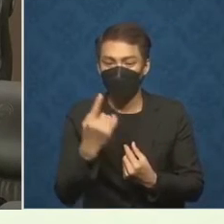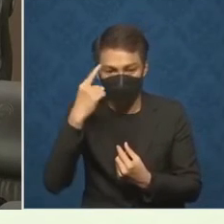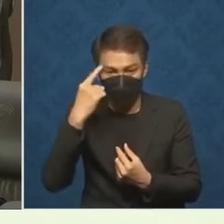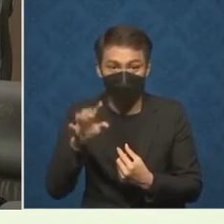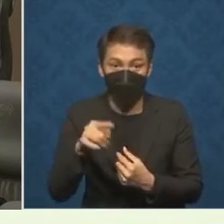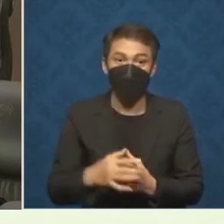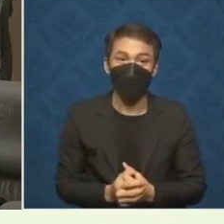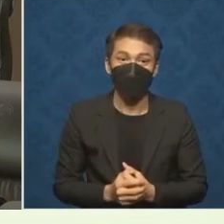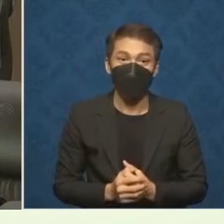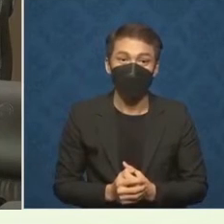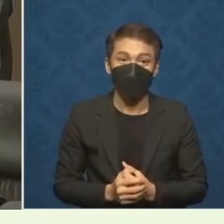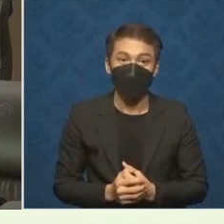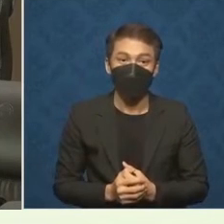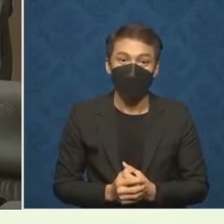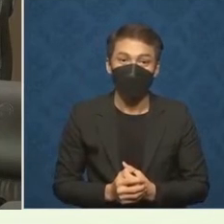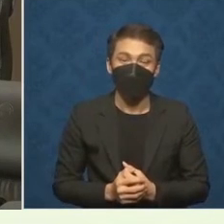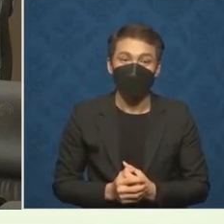ป็น